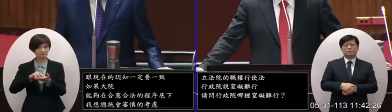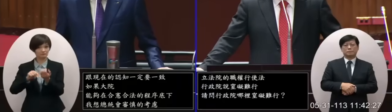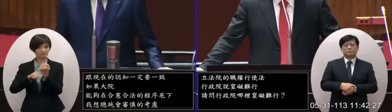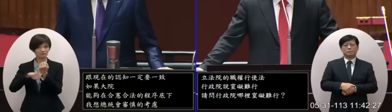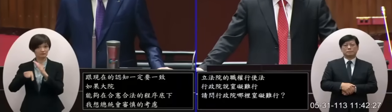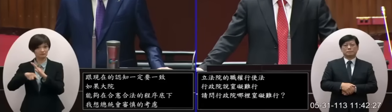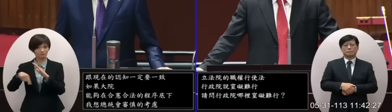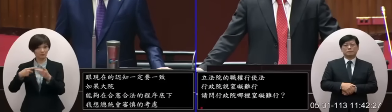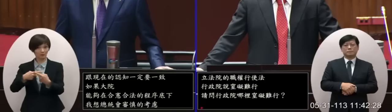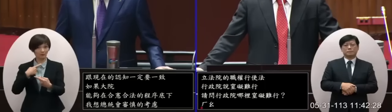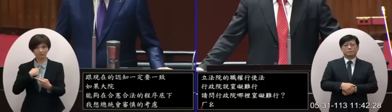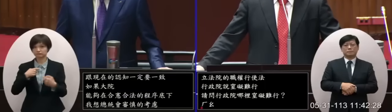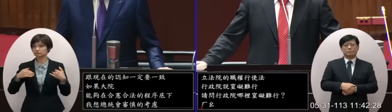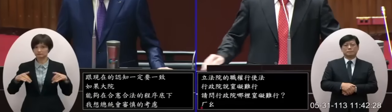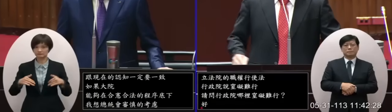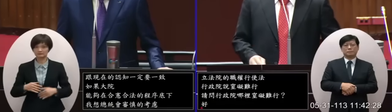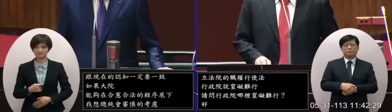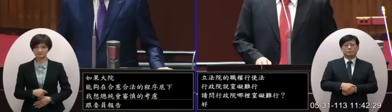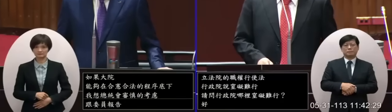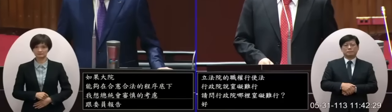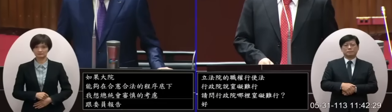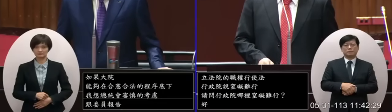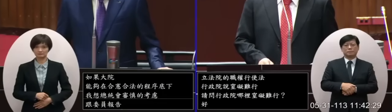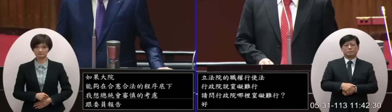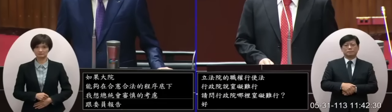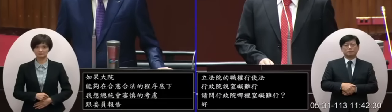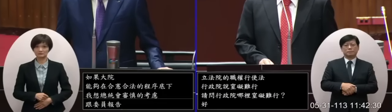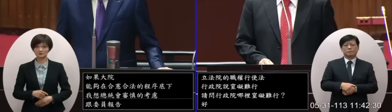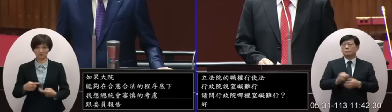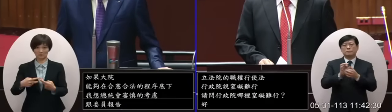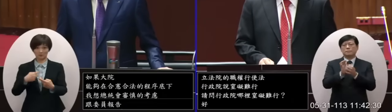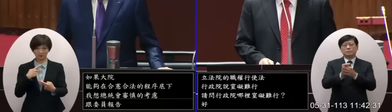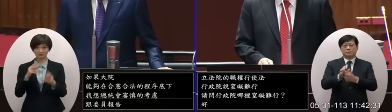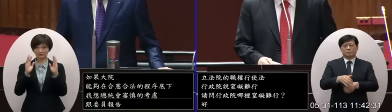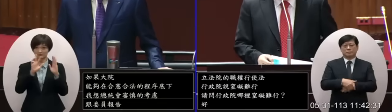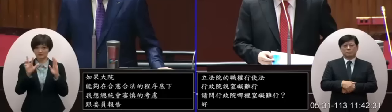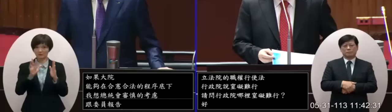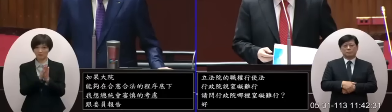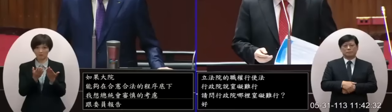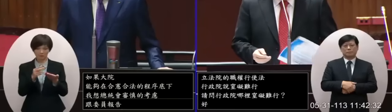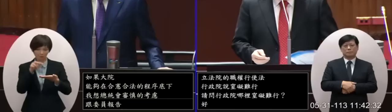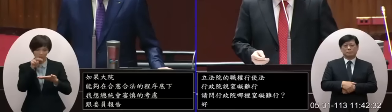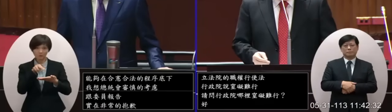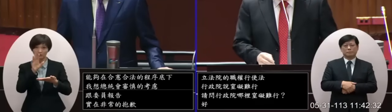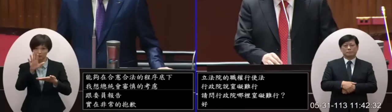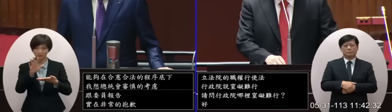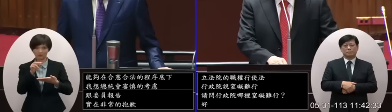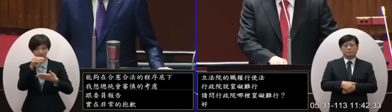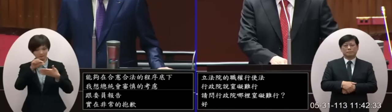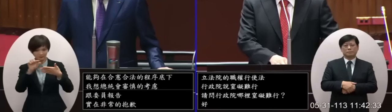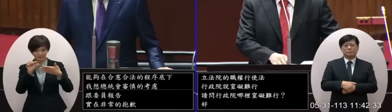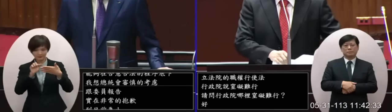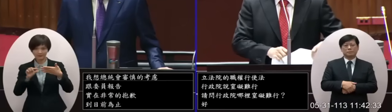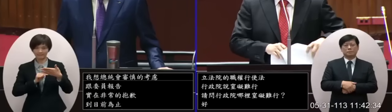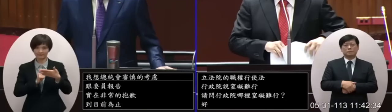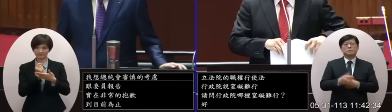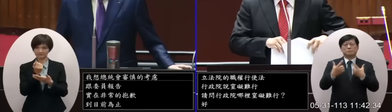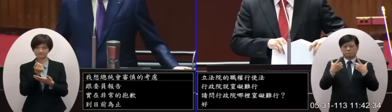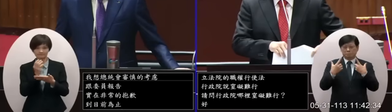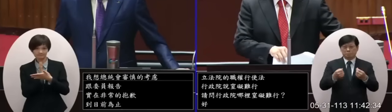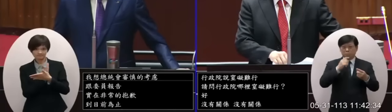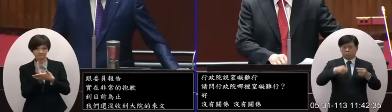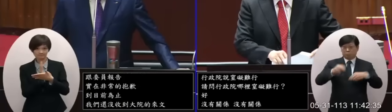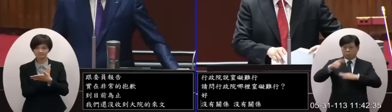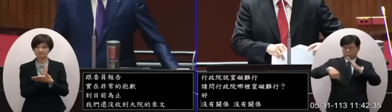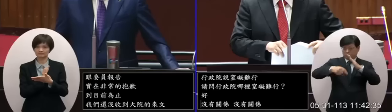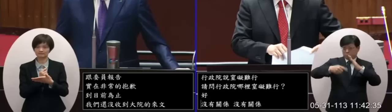文，大院的来文，我们一定要看到条文的内容，仔细的斟酌，我们才能够依据任何的法律。